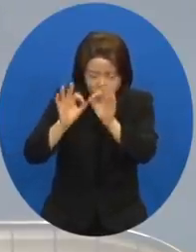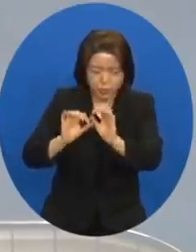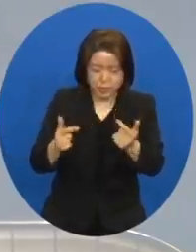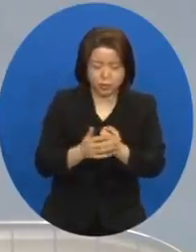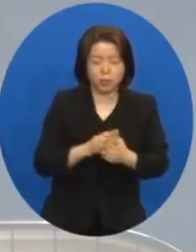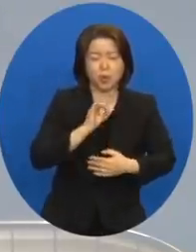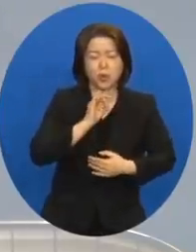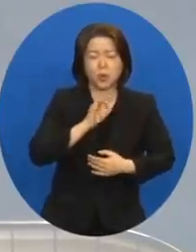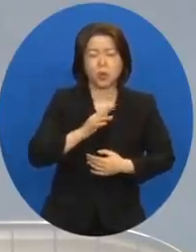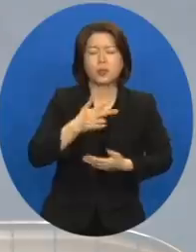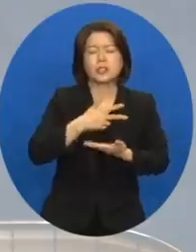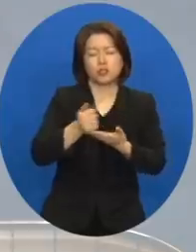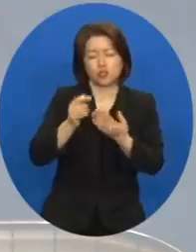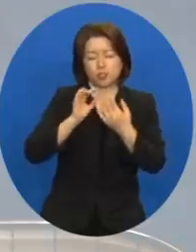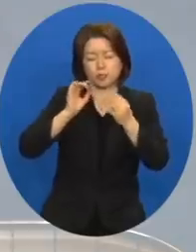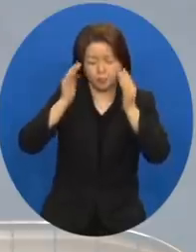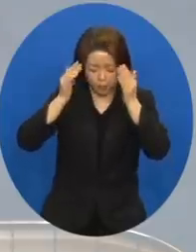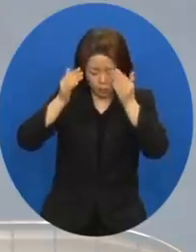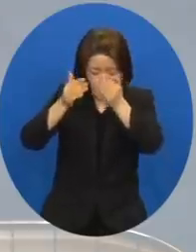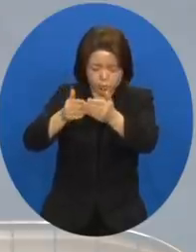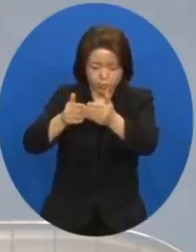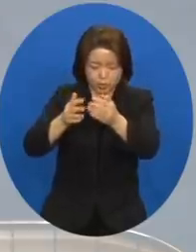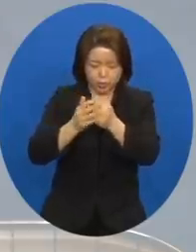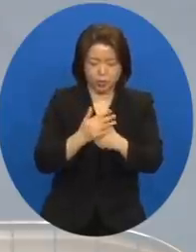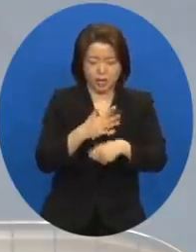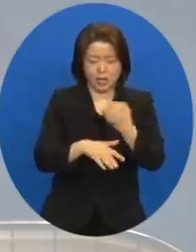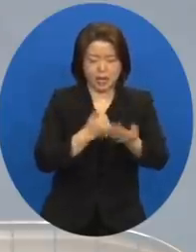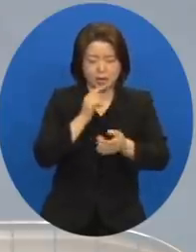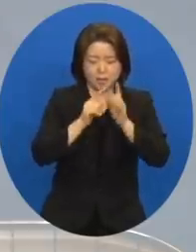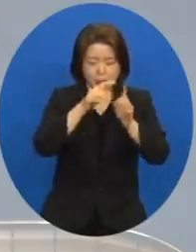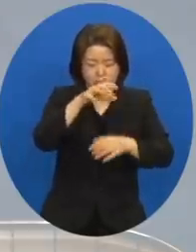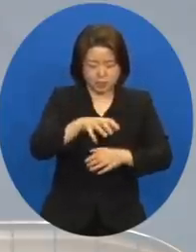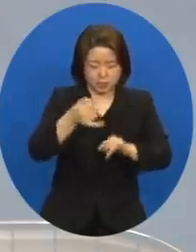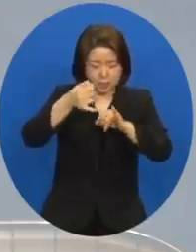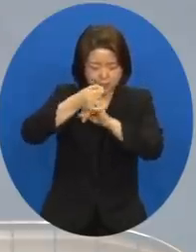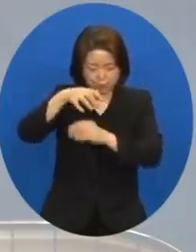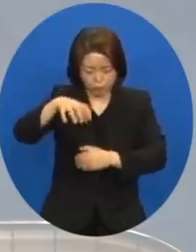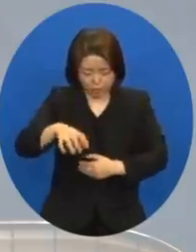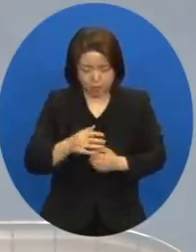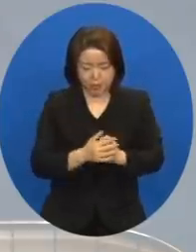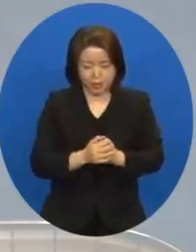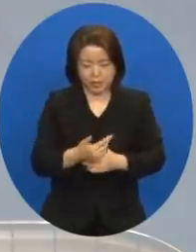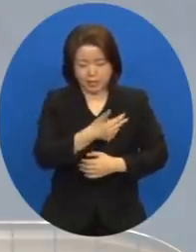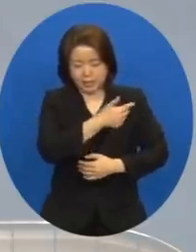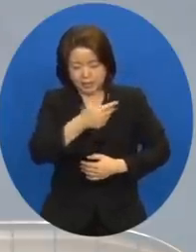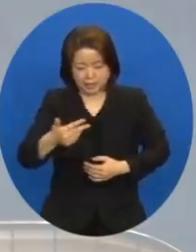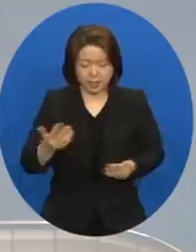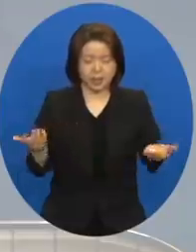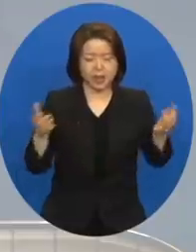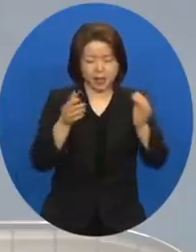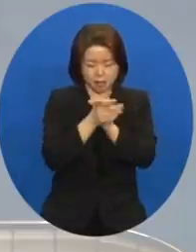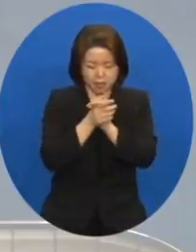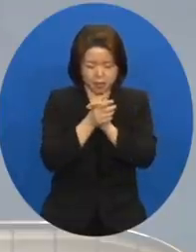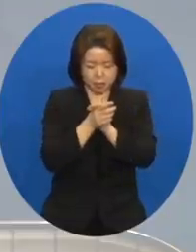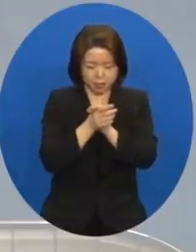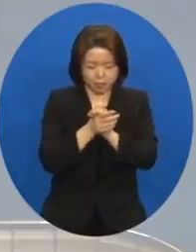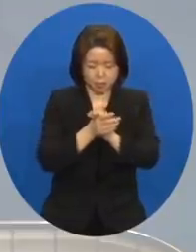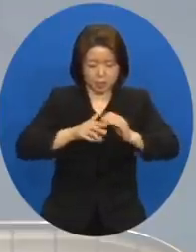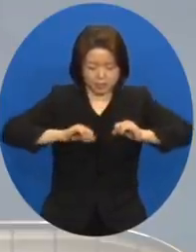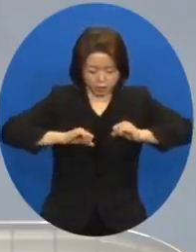주님을 주목하고 하나님의 말씀 앞에 주님의 약속 앞에 크게 아멘 하고 가겠습니다